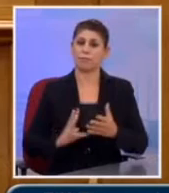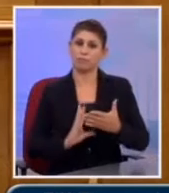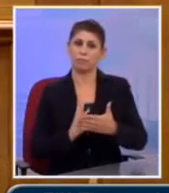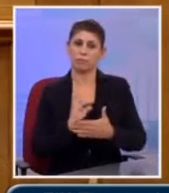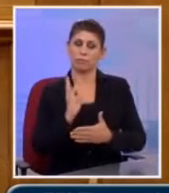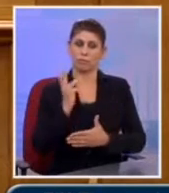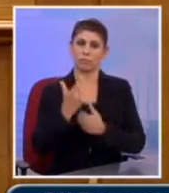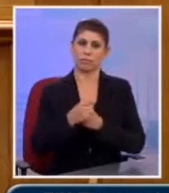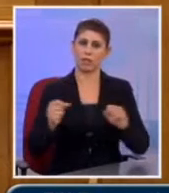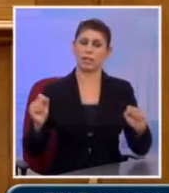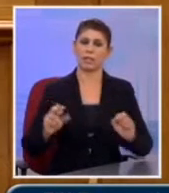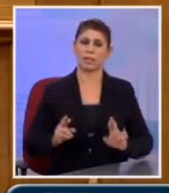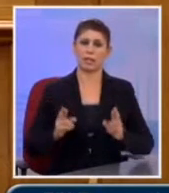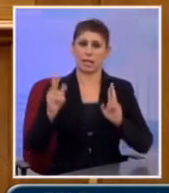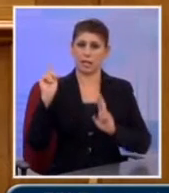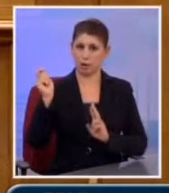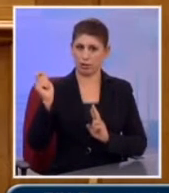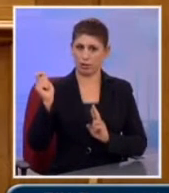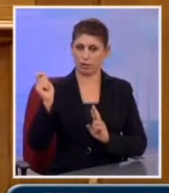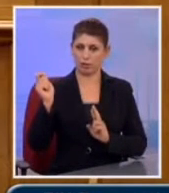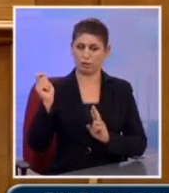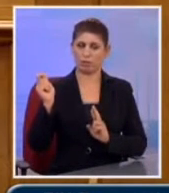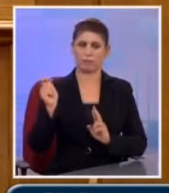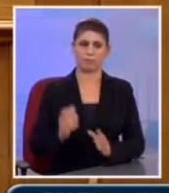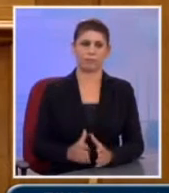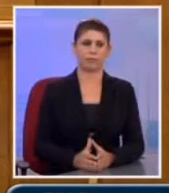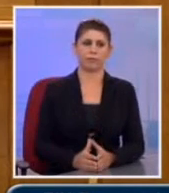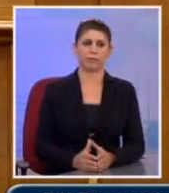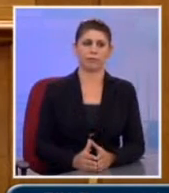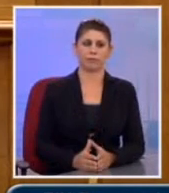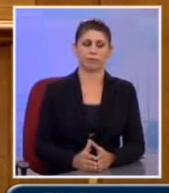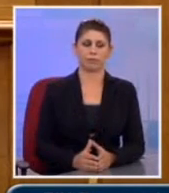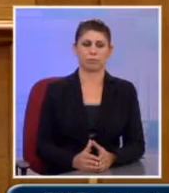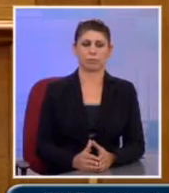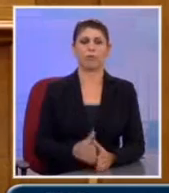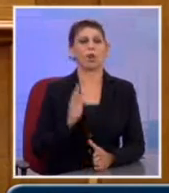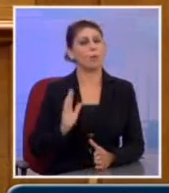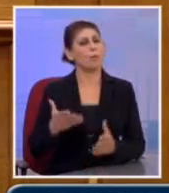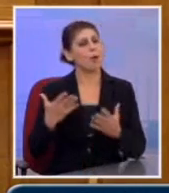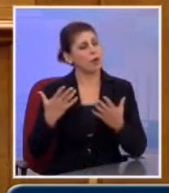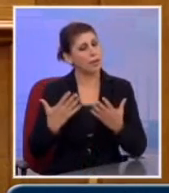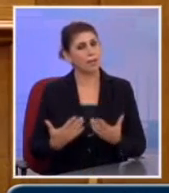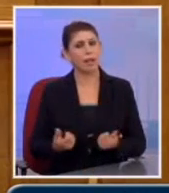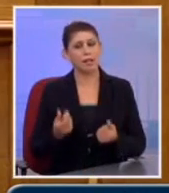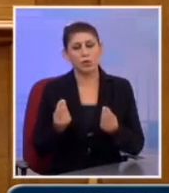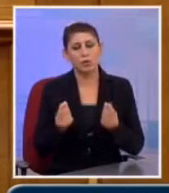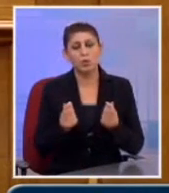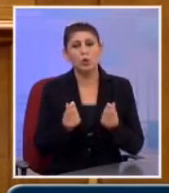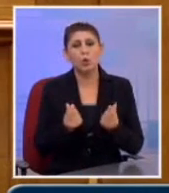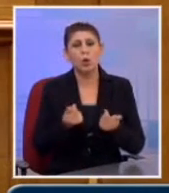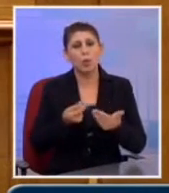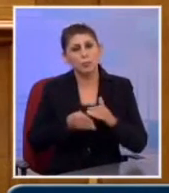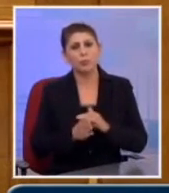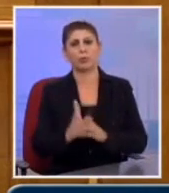αναπτυξιακής ανεξάρτητης ενεργειακής πολιτικής να αποκτήσει ένα μοχλό διεξόδου από την